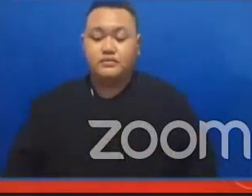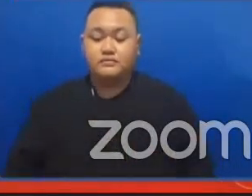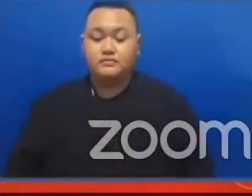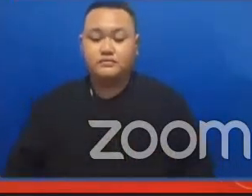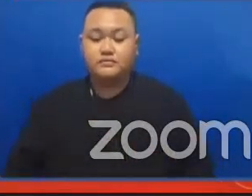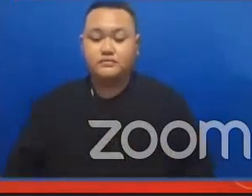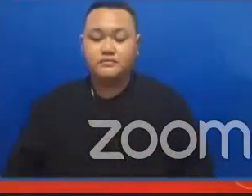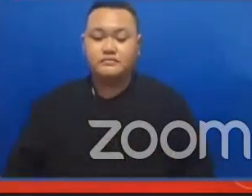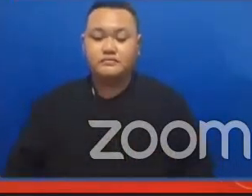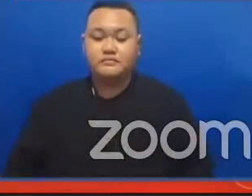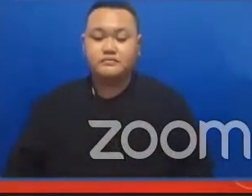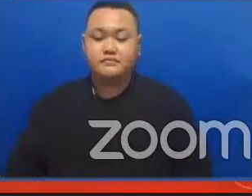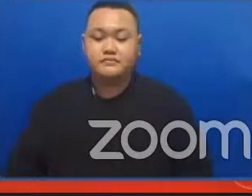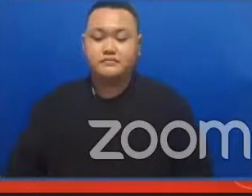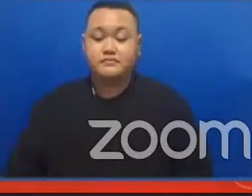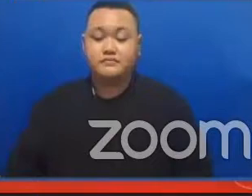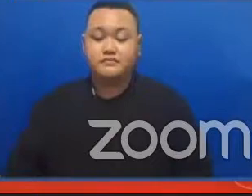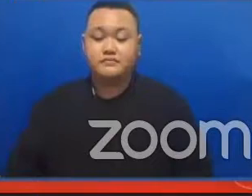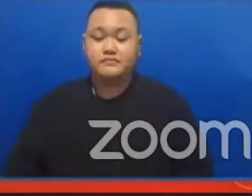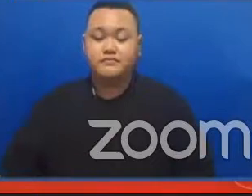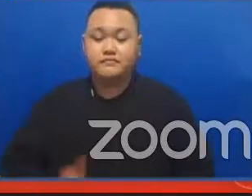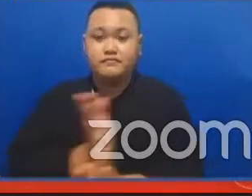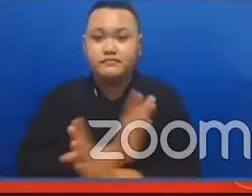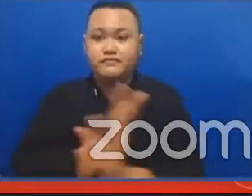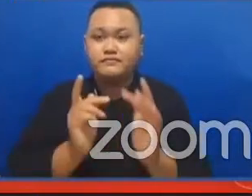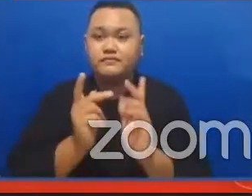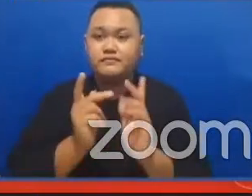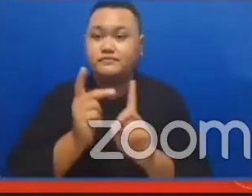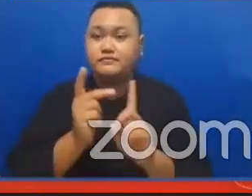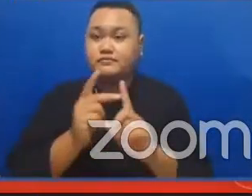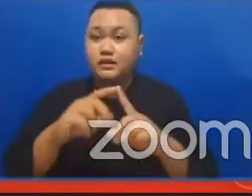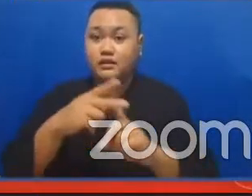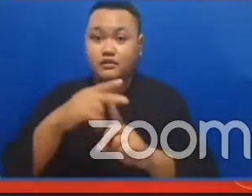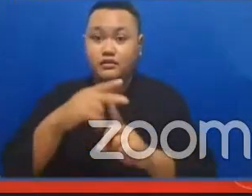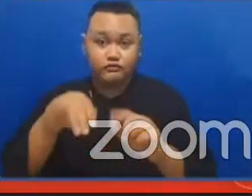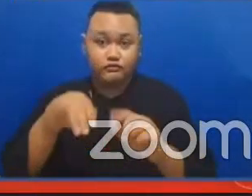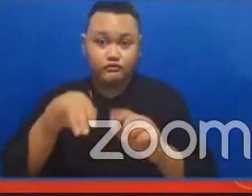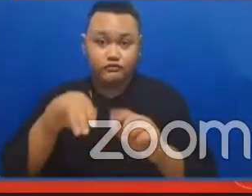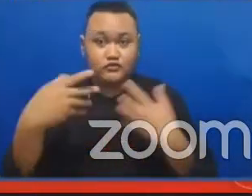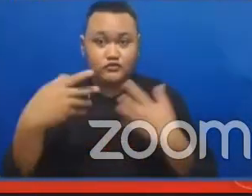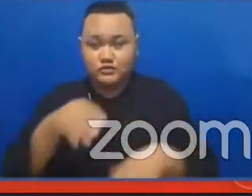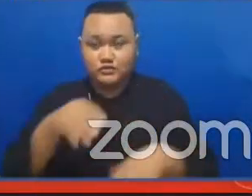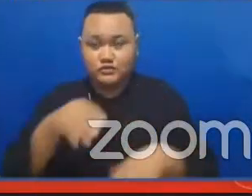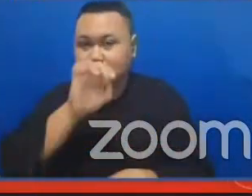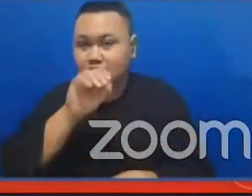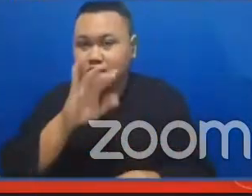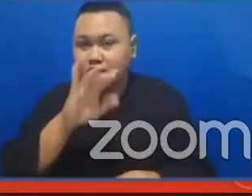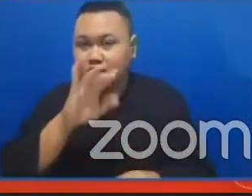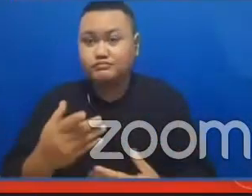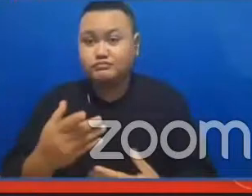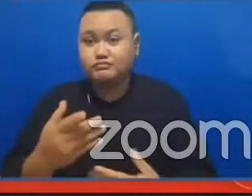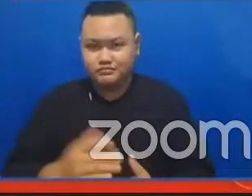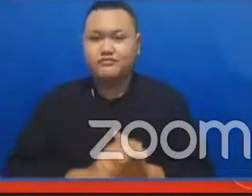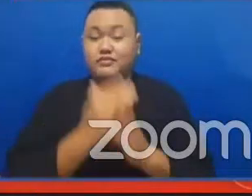Mas Hafiz, mewakili kegiatan kita, bahwa melalui webinar ini diharapkan